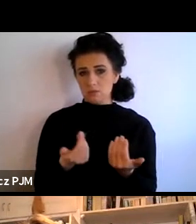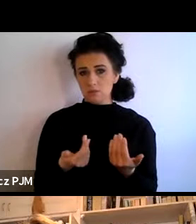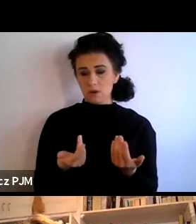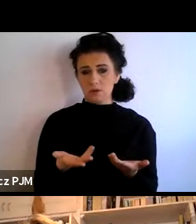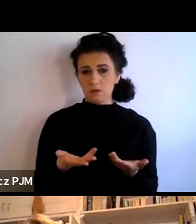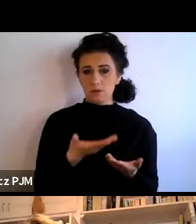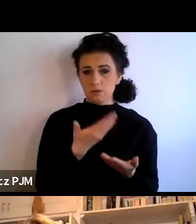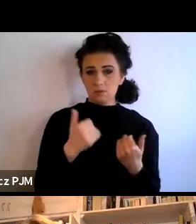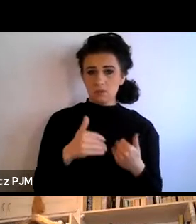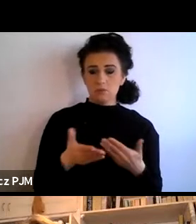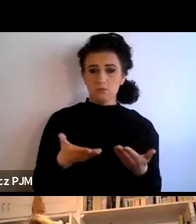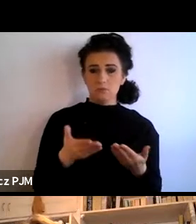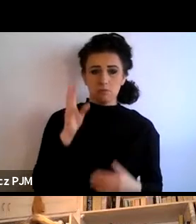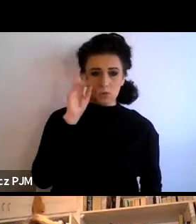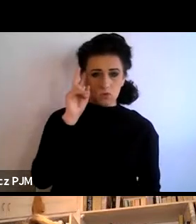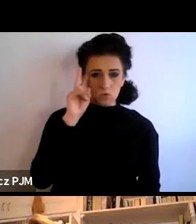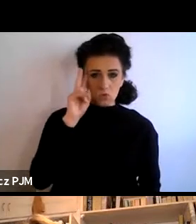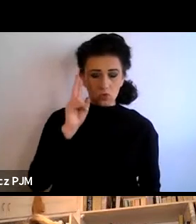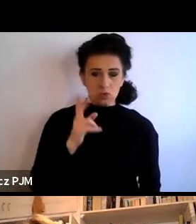no to to już,